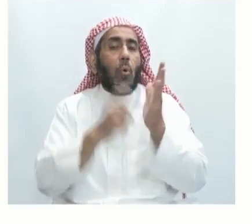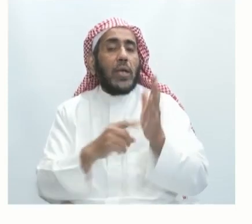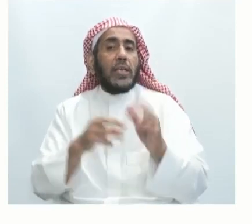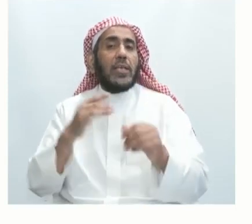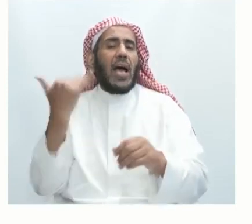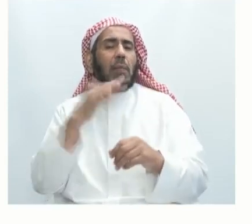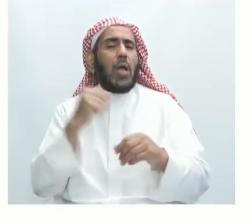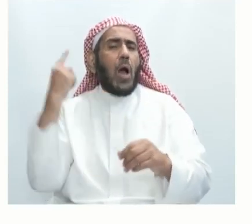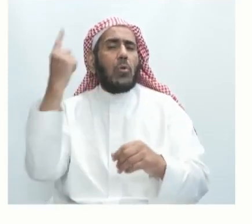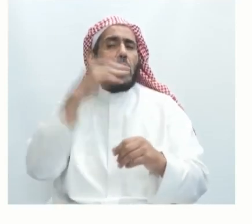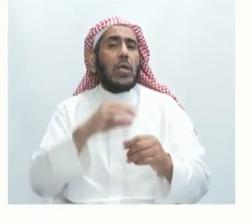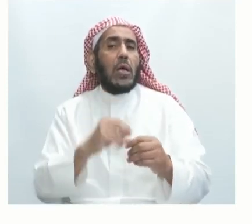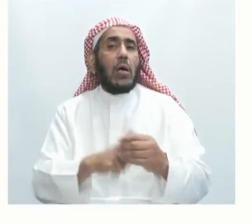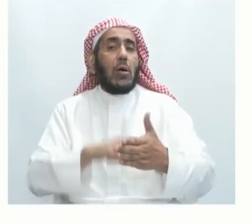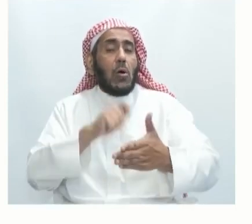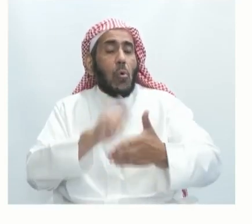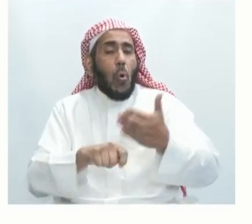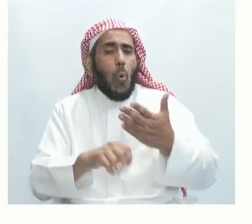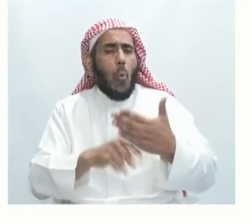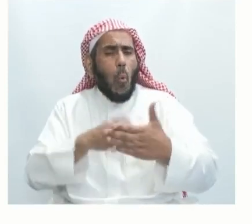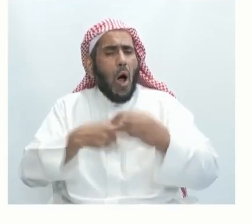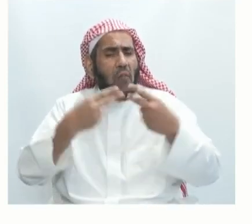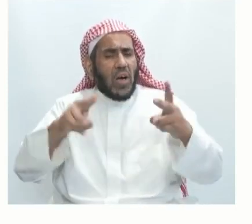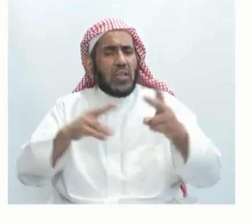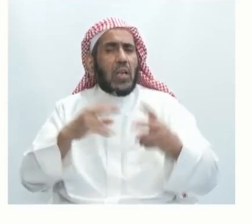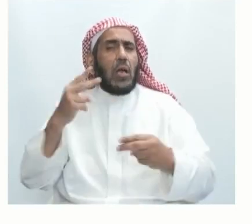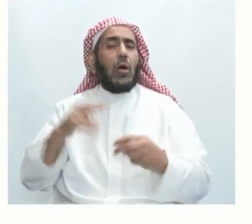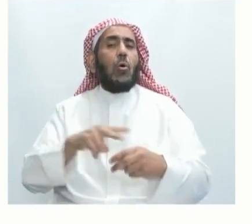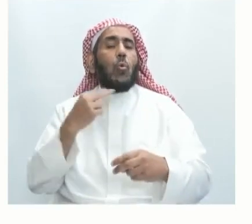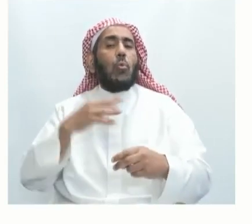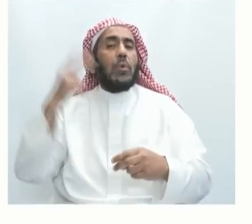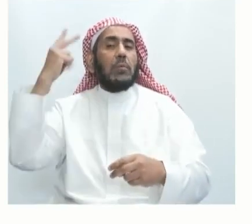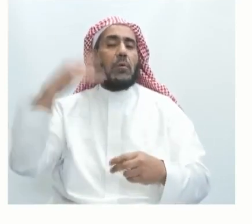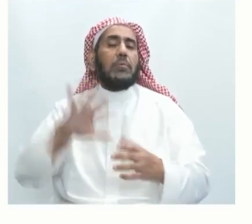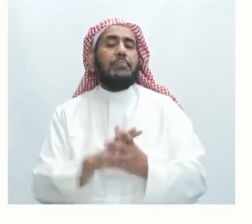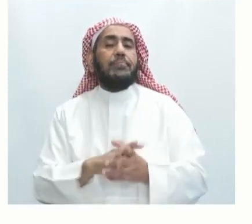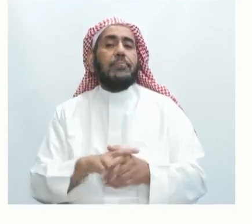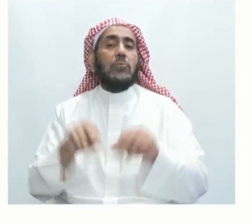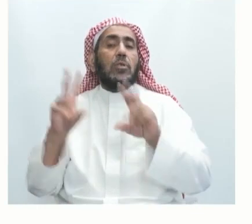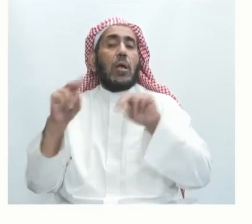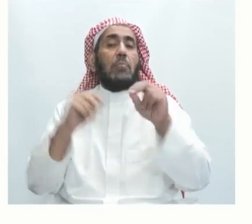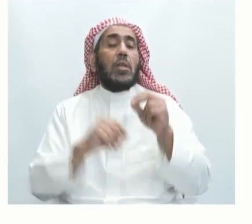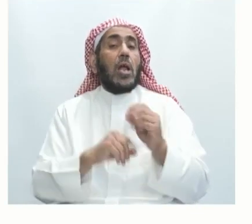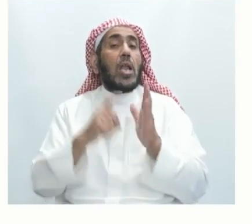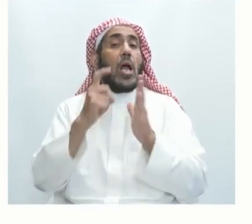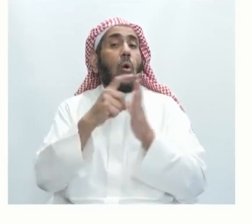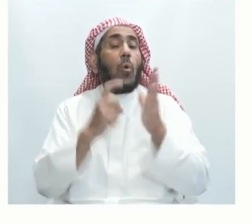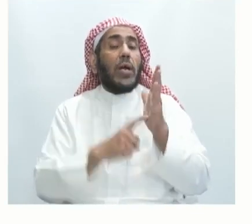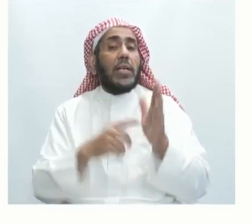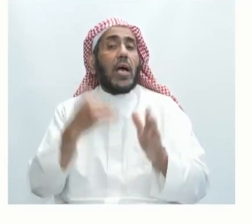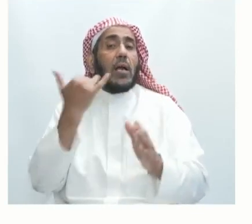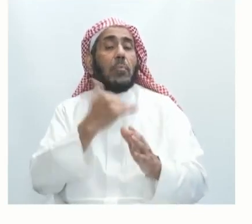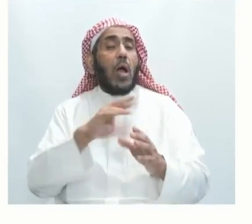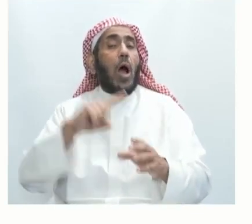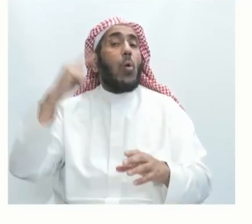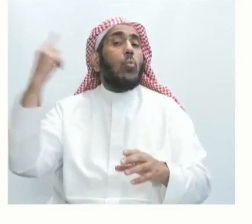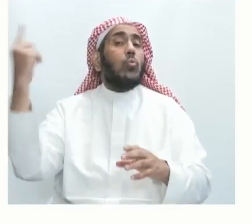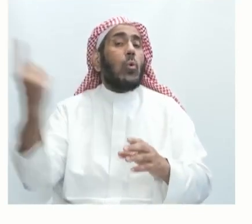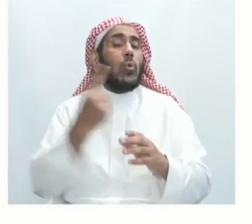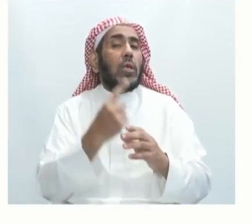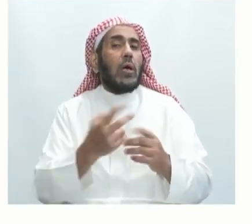صادقت عليها حكومه مثل المملكه السعوديه هنا امثله لقوانين عربيه او دوليه